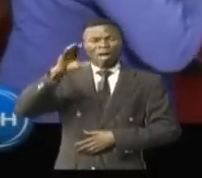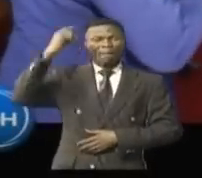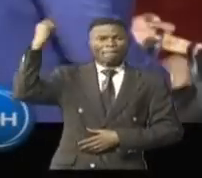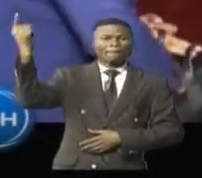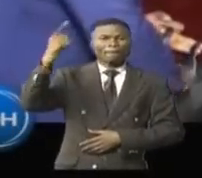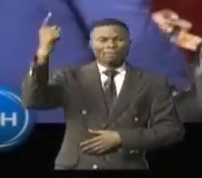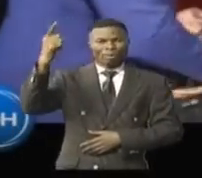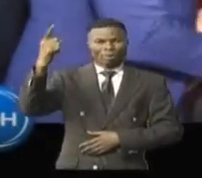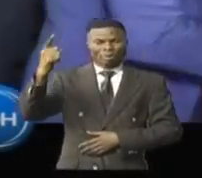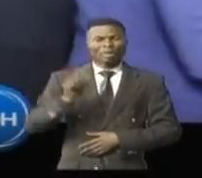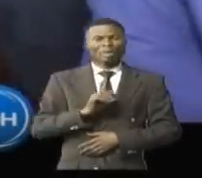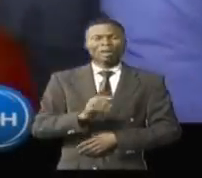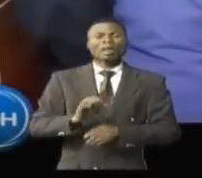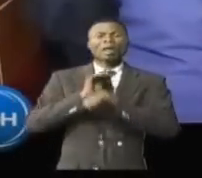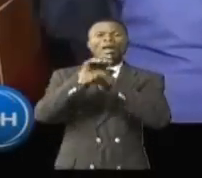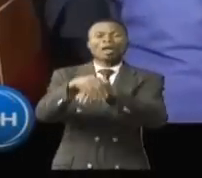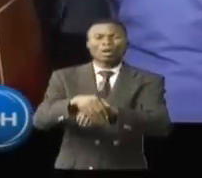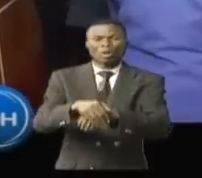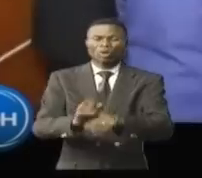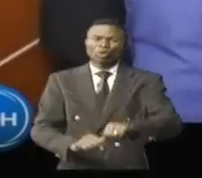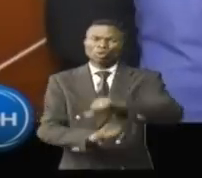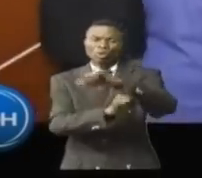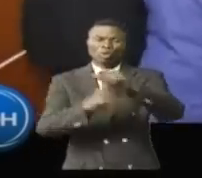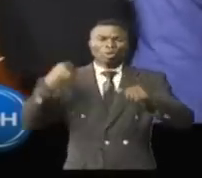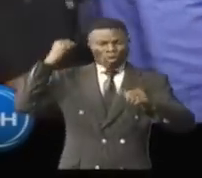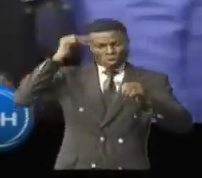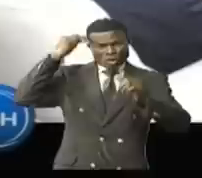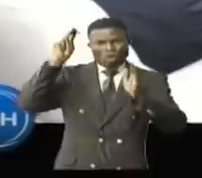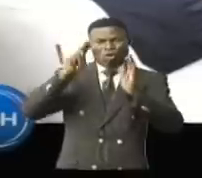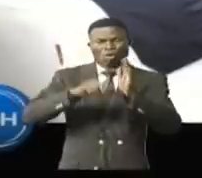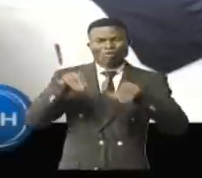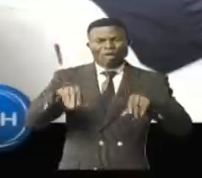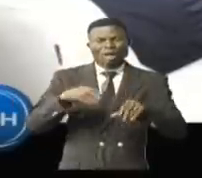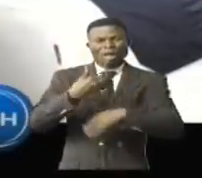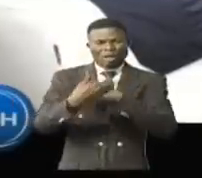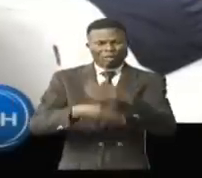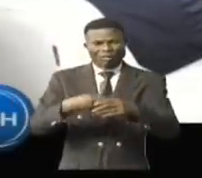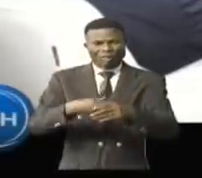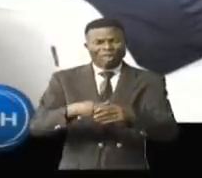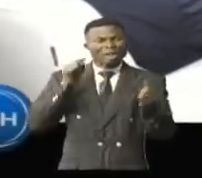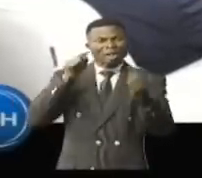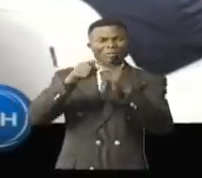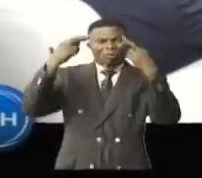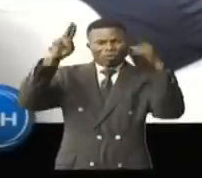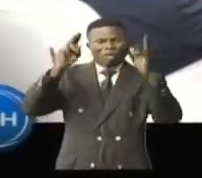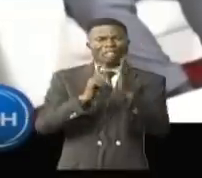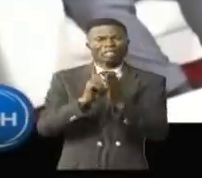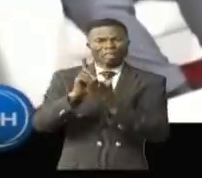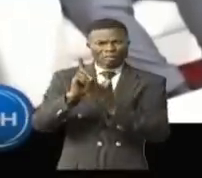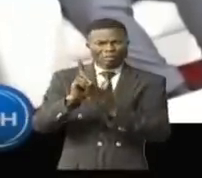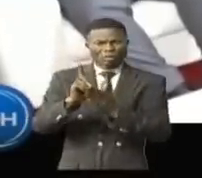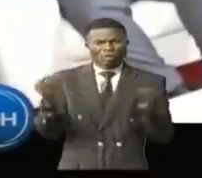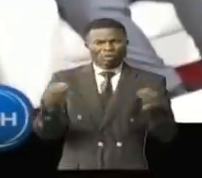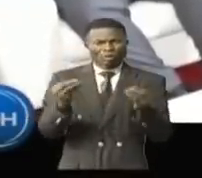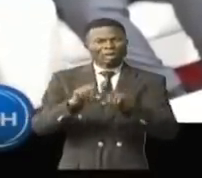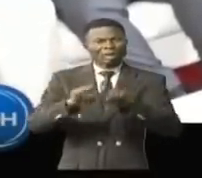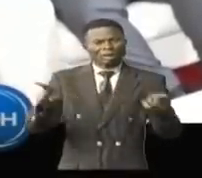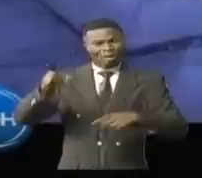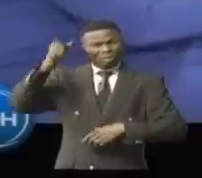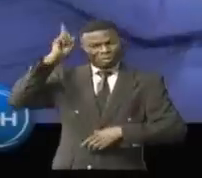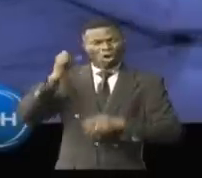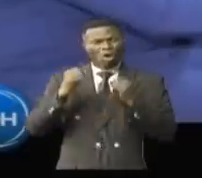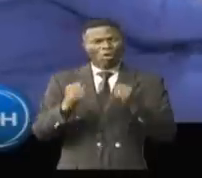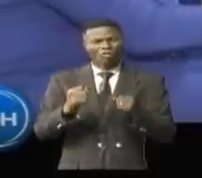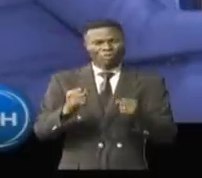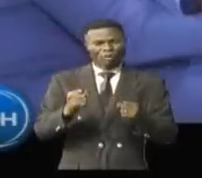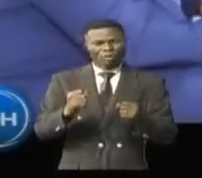qui réitère son engagement à appuyer le gouvernement congolais à réaliser ses objectifs de développement de manière différente et